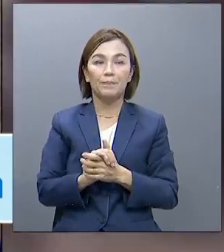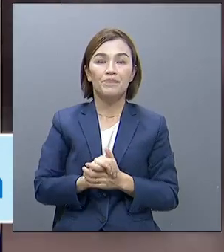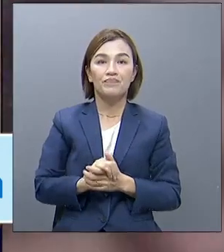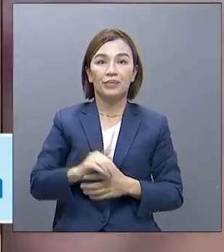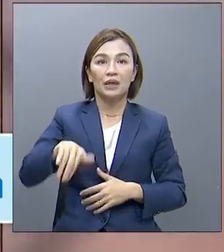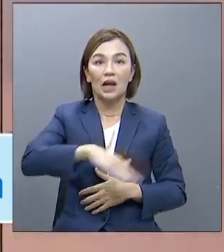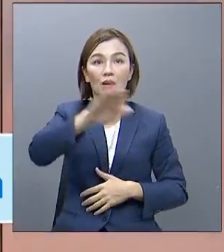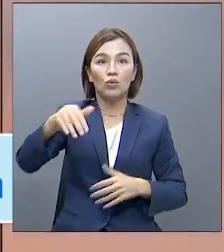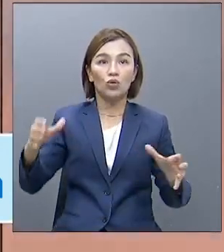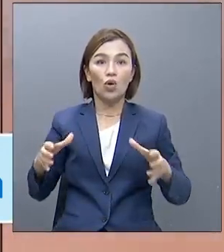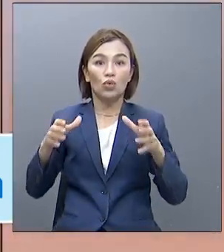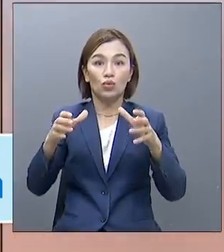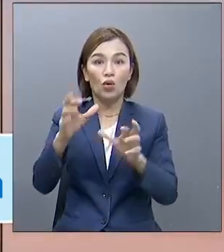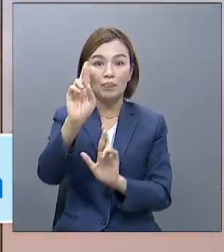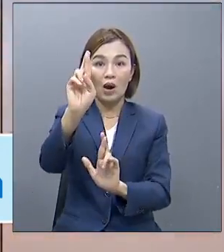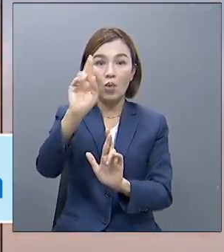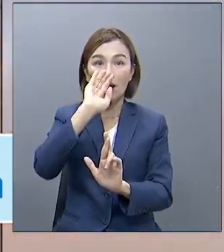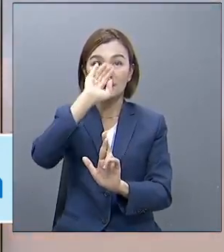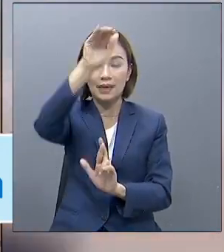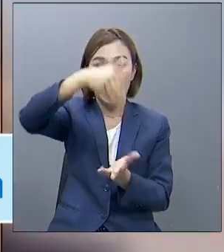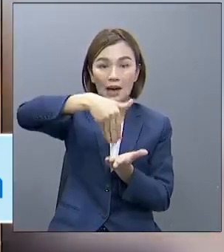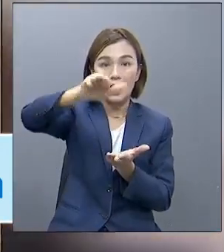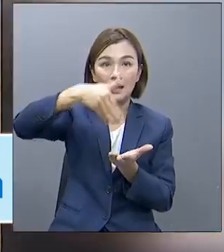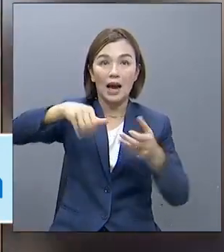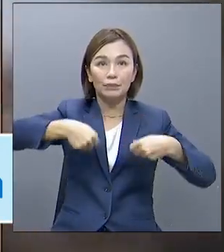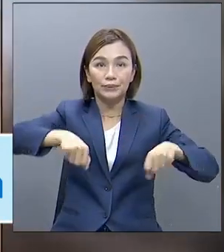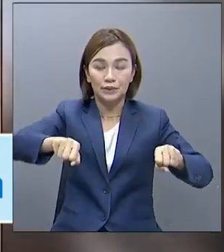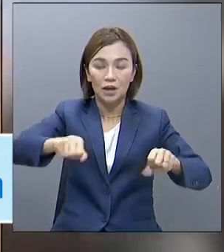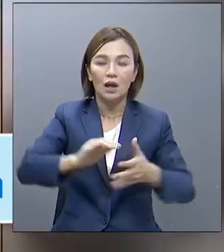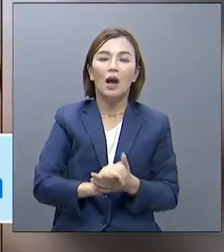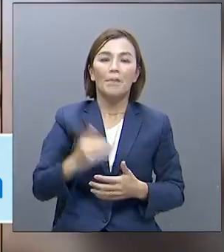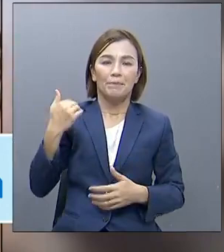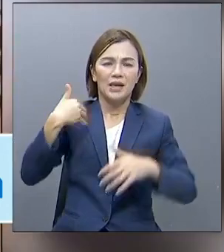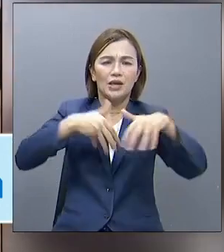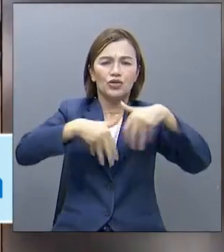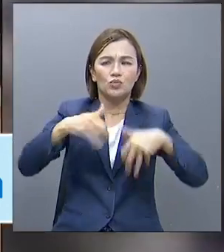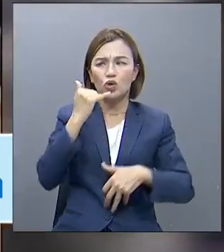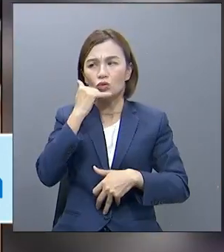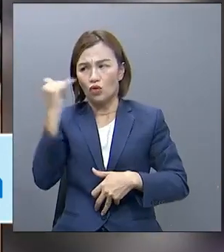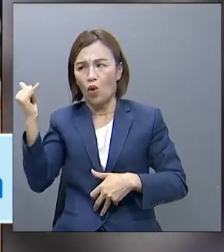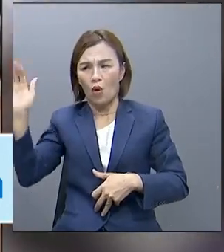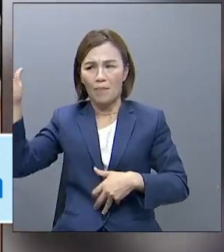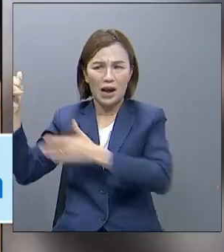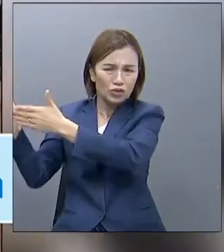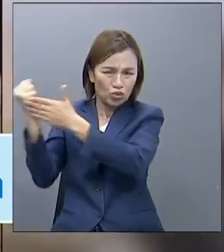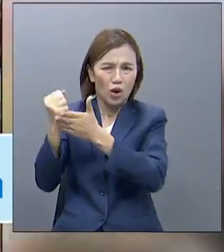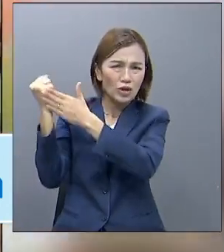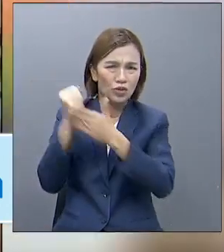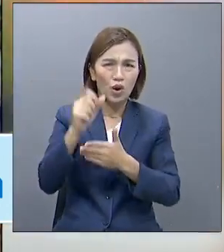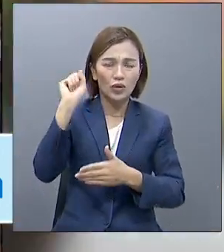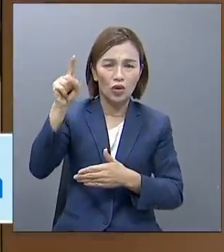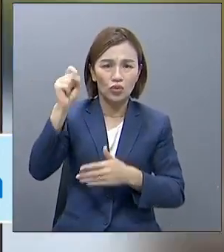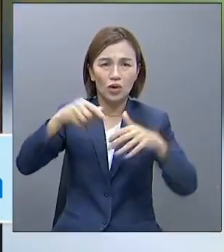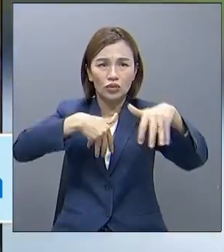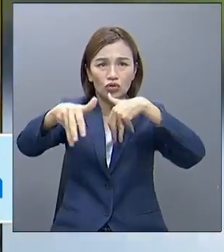ดเคลื่อนที่เร็วเฝ้าระวังช้างป่าบ่อไร่ได้รับการแจ้งเตือนจากประชาชนนะคะว่ามีช้างป่าบุกเข้ามาในหมู่บ้านแ